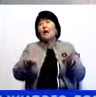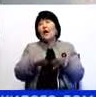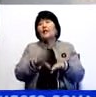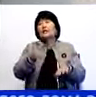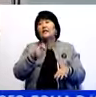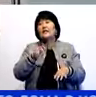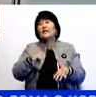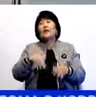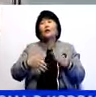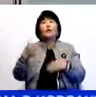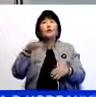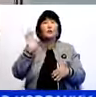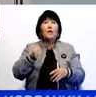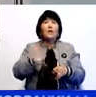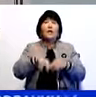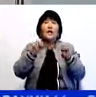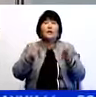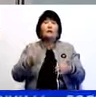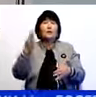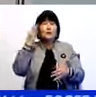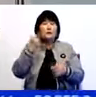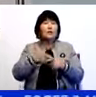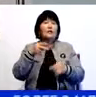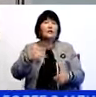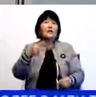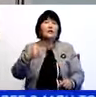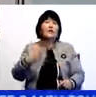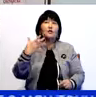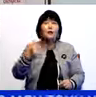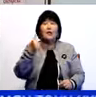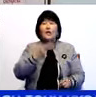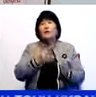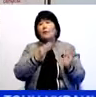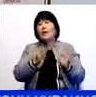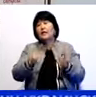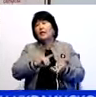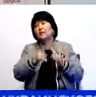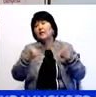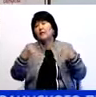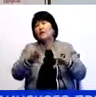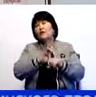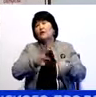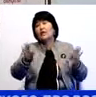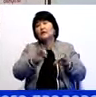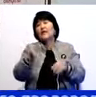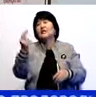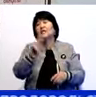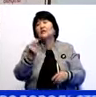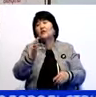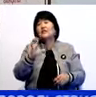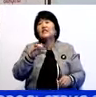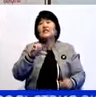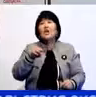уходит в прошлое поэтому специалисты намерены и до 2025 года поэтапно перевести телевизионное вещание на цифровую систему